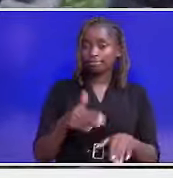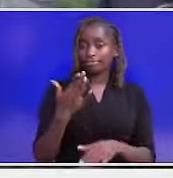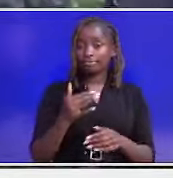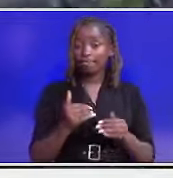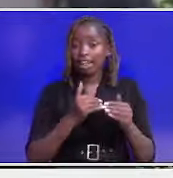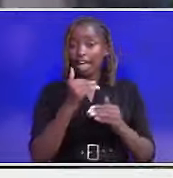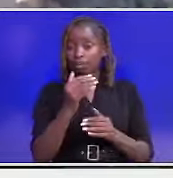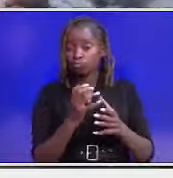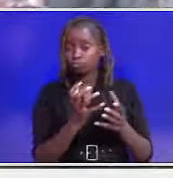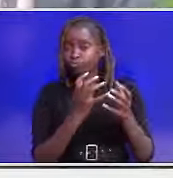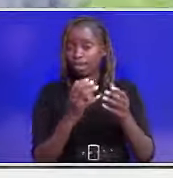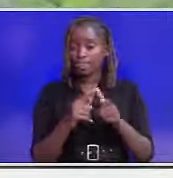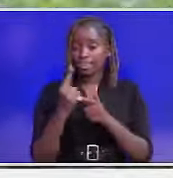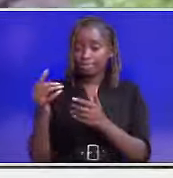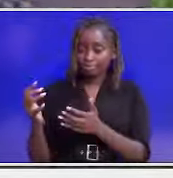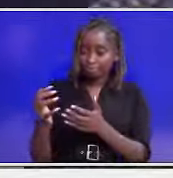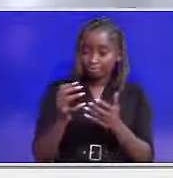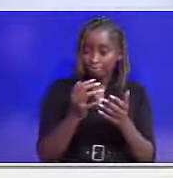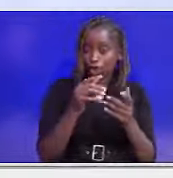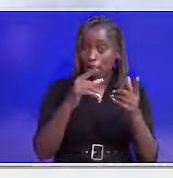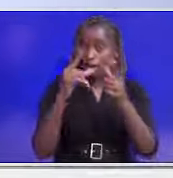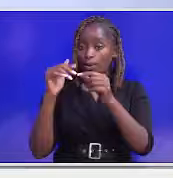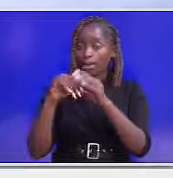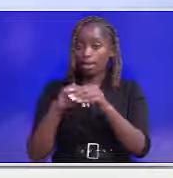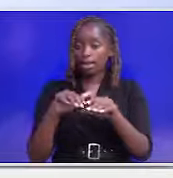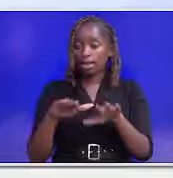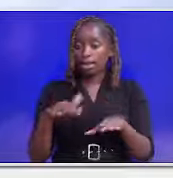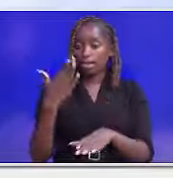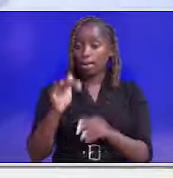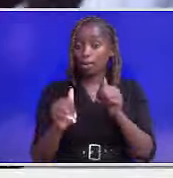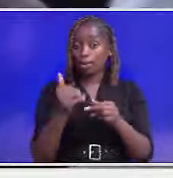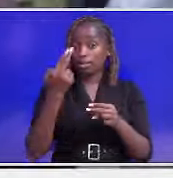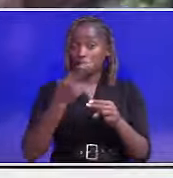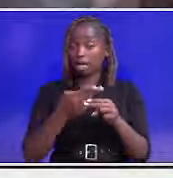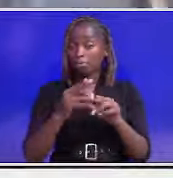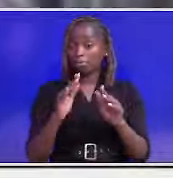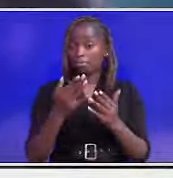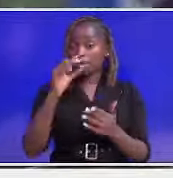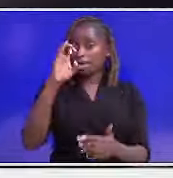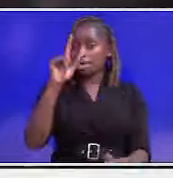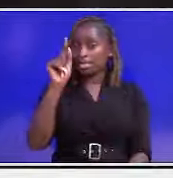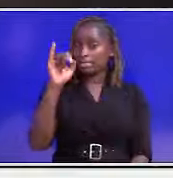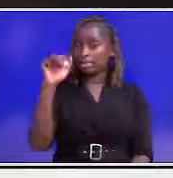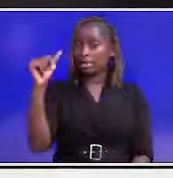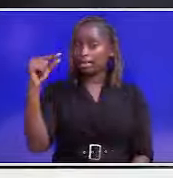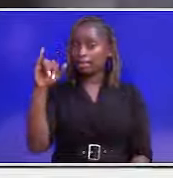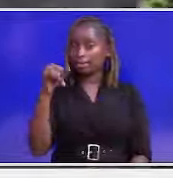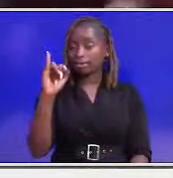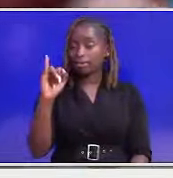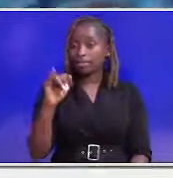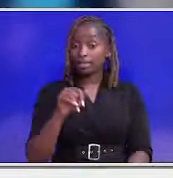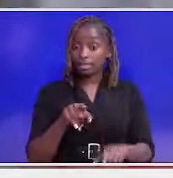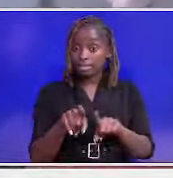mpito. Anamchukua na kumsindikiza hadi kwenye jukwaa linalojulikana kama Etiangi. Wakati huu mama